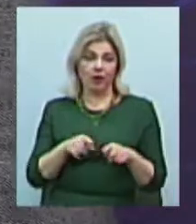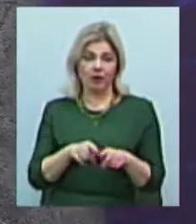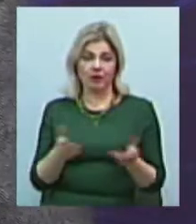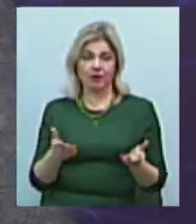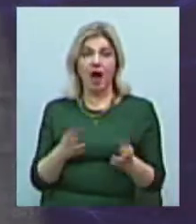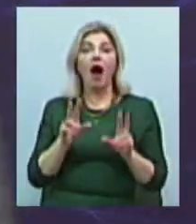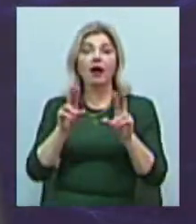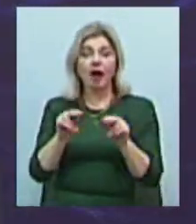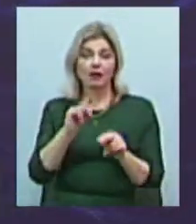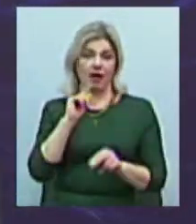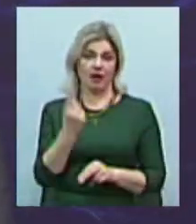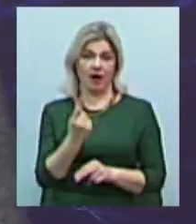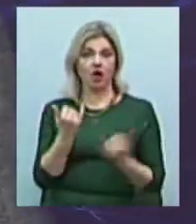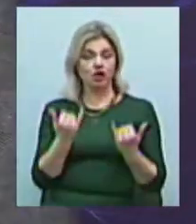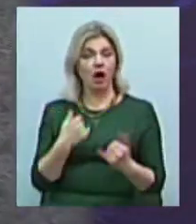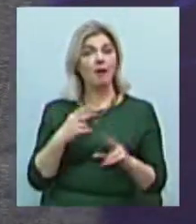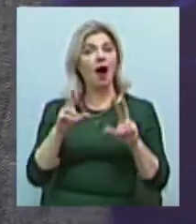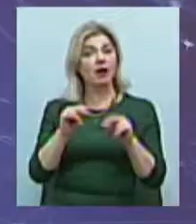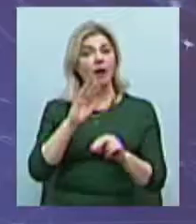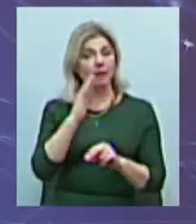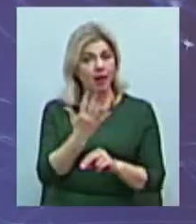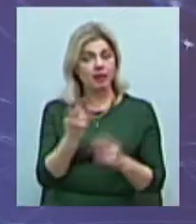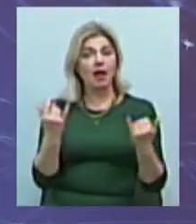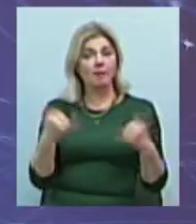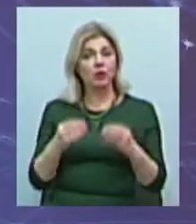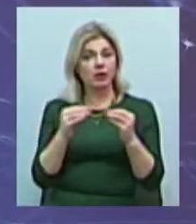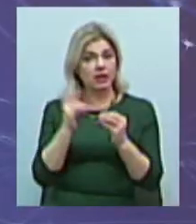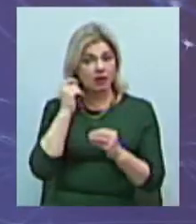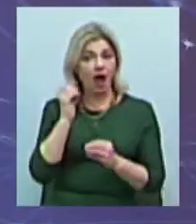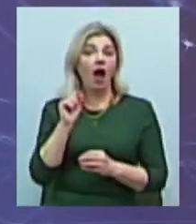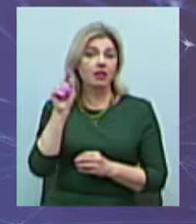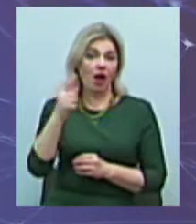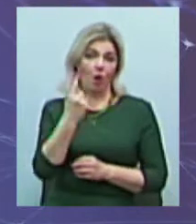рік. Якщо ми зараз ставимо 5 років і на бетон 10 років, то там один рік.